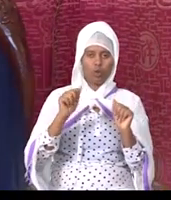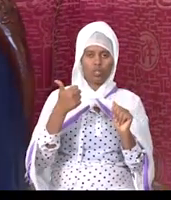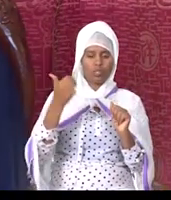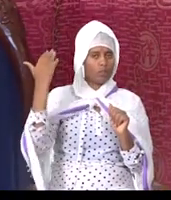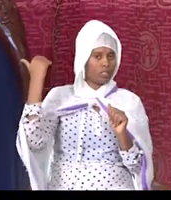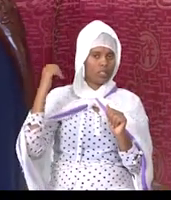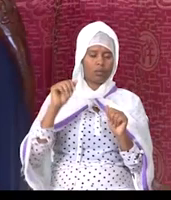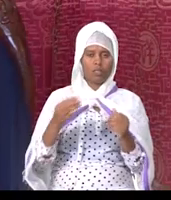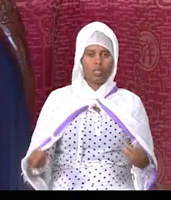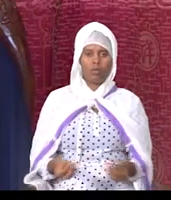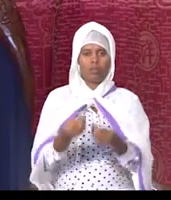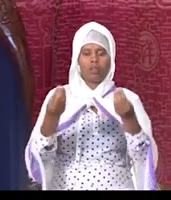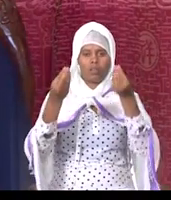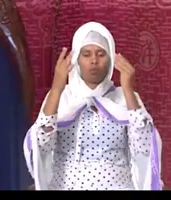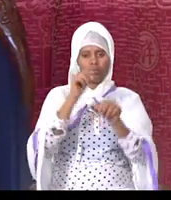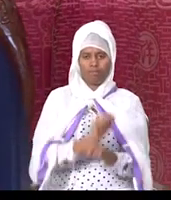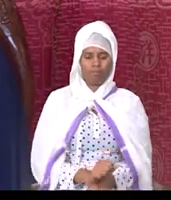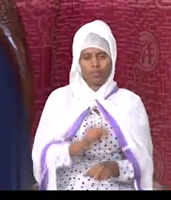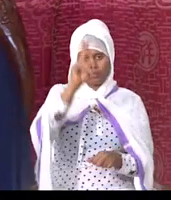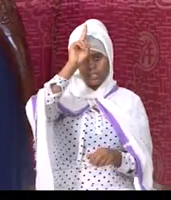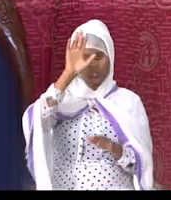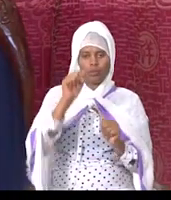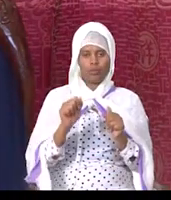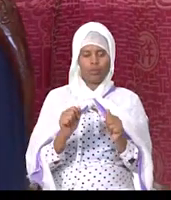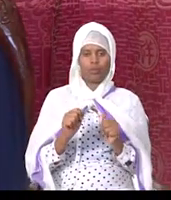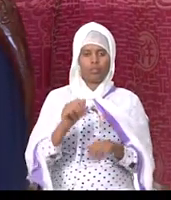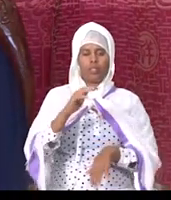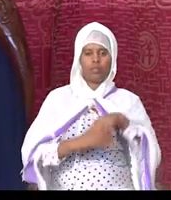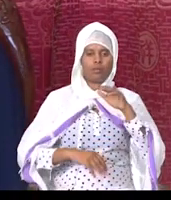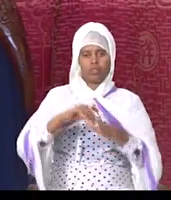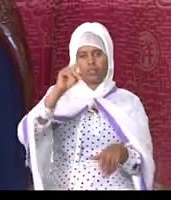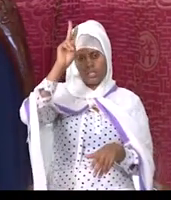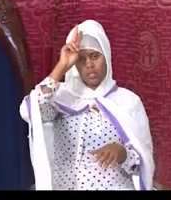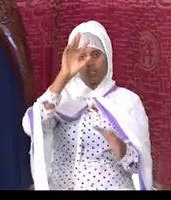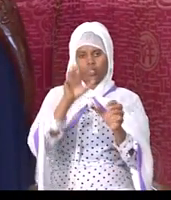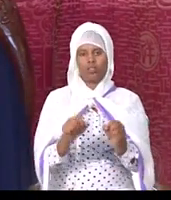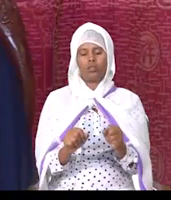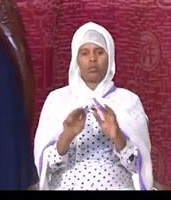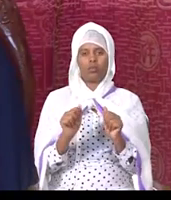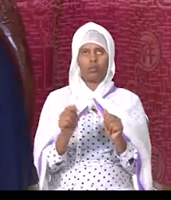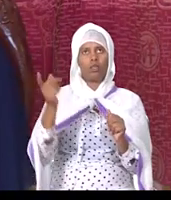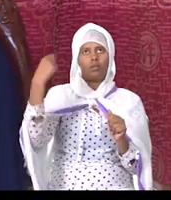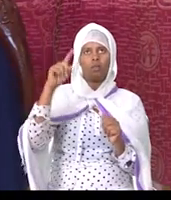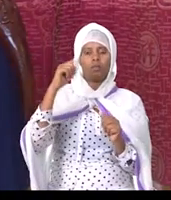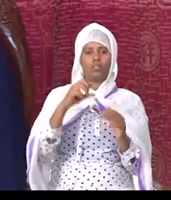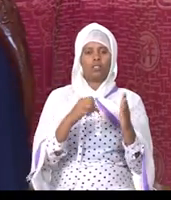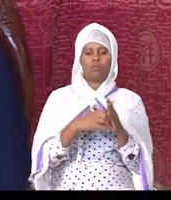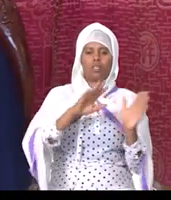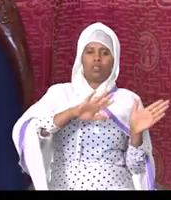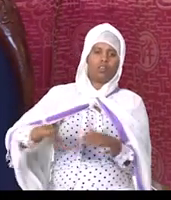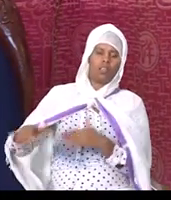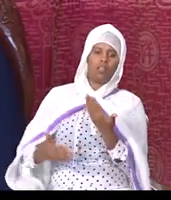እዩ ኣብ ሲኦል ኣብ ማዓሙቕ ተኣሲሮም ኣብ እግሪ ዲያብሎስ ተረጊፆም ኣብ ኢድ ዲያብሎስ ተጨቢጦም ኣምላኽና